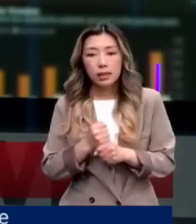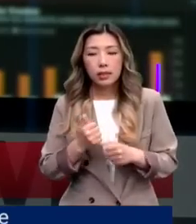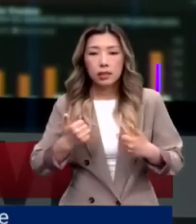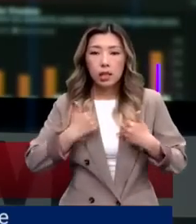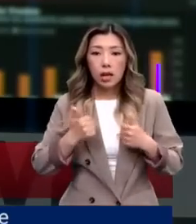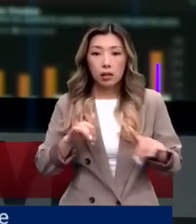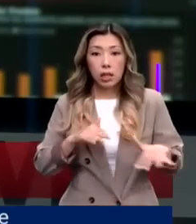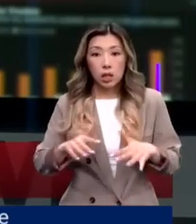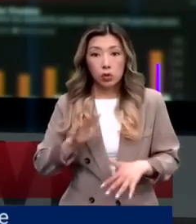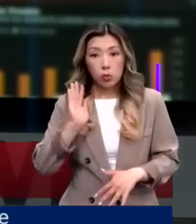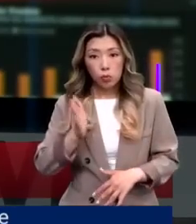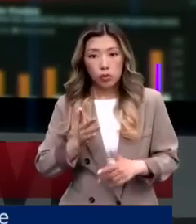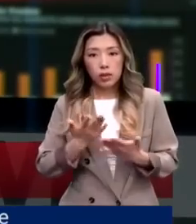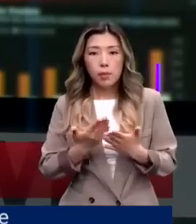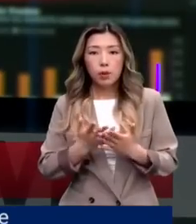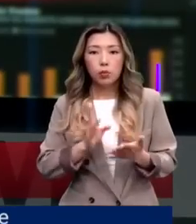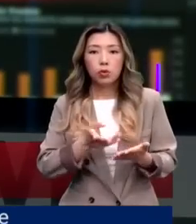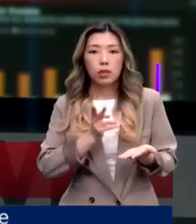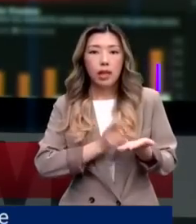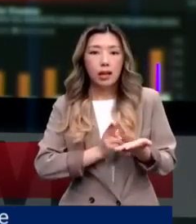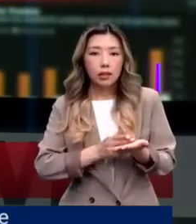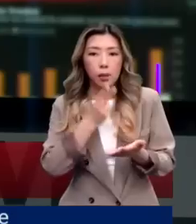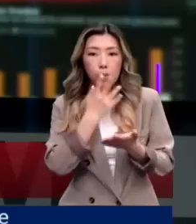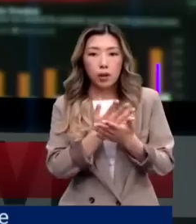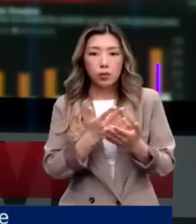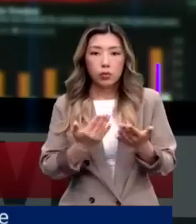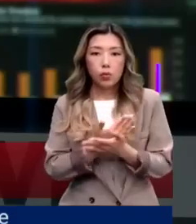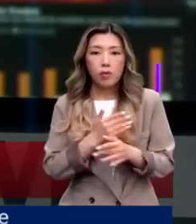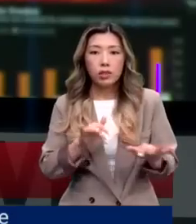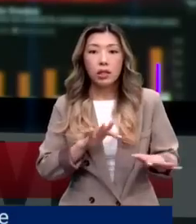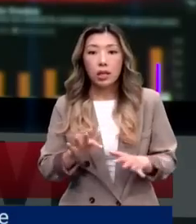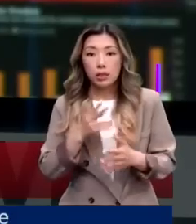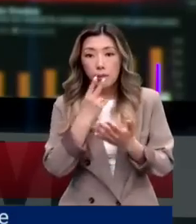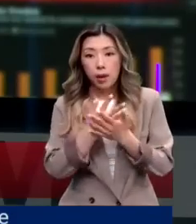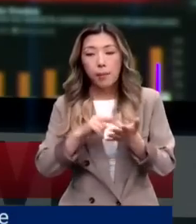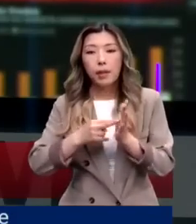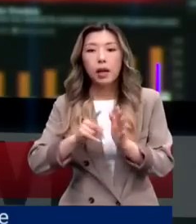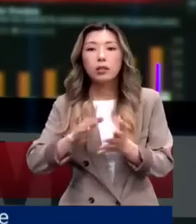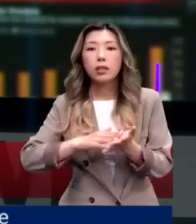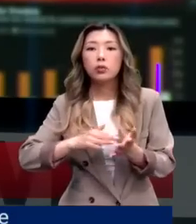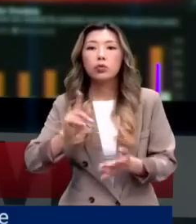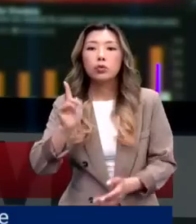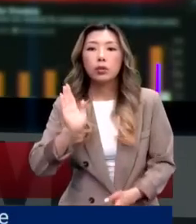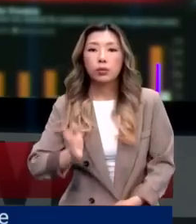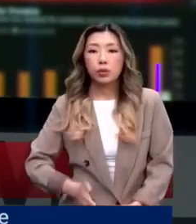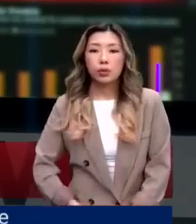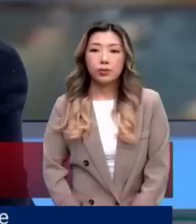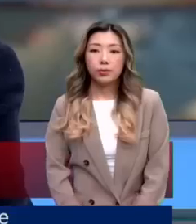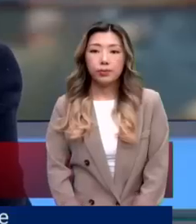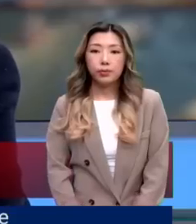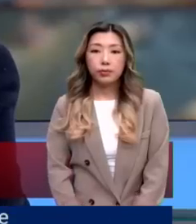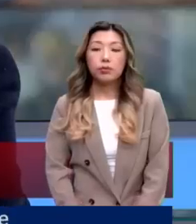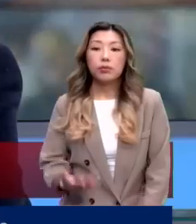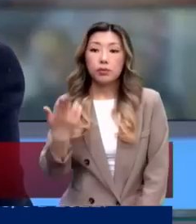планируете дальше, чтобы доказать, может быть, разработчикам, что давайте внесем вот эти вещи? Конечно. Или как-то дальше планируете, что будет? Конечно же. Сегодня